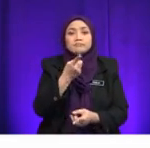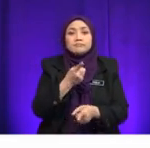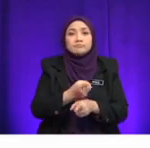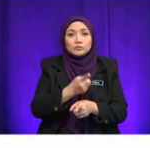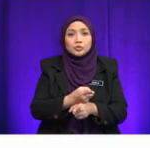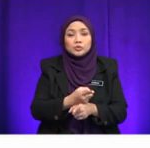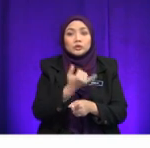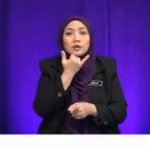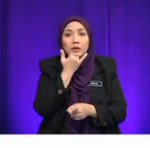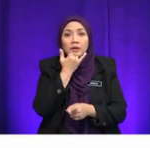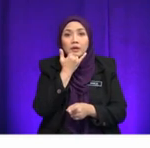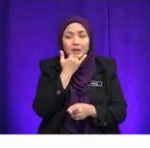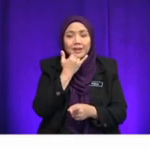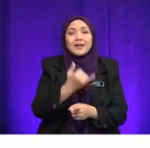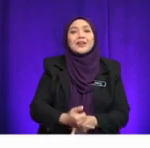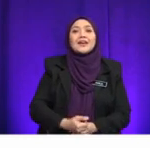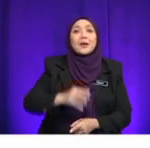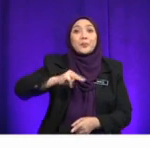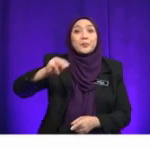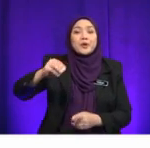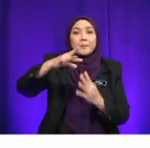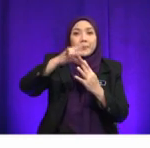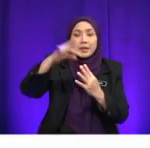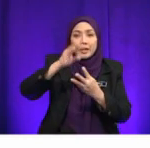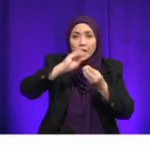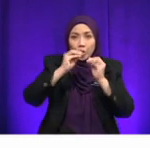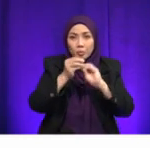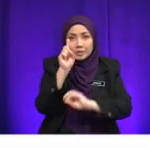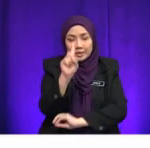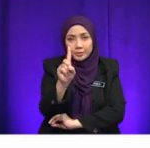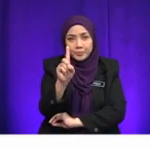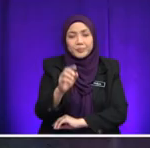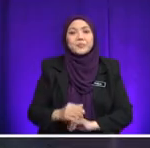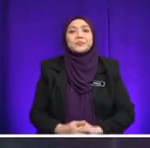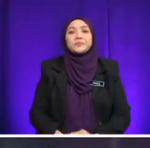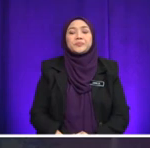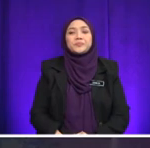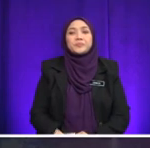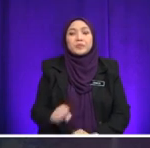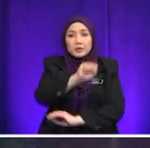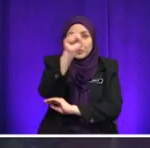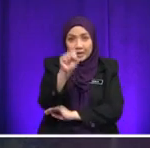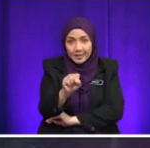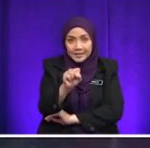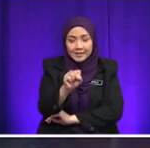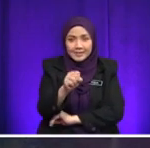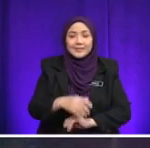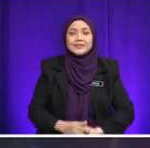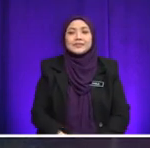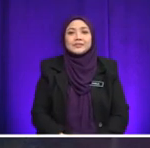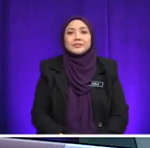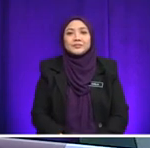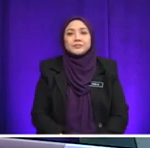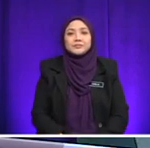1 pilih yang nomor satu oke baik soalnya berbunyi begini dengarkan baik-baik